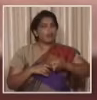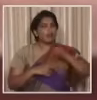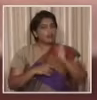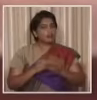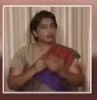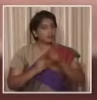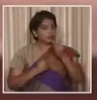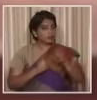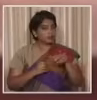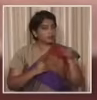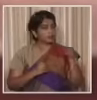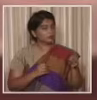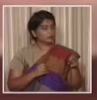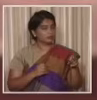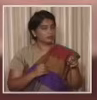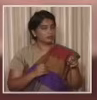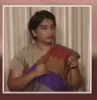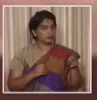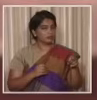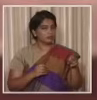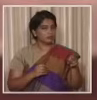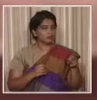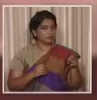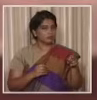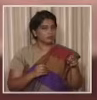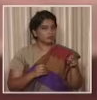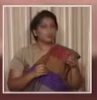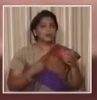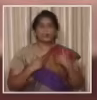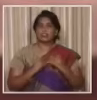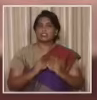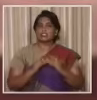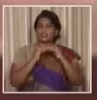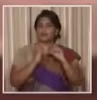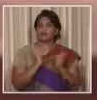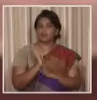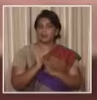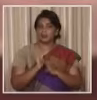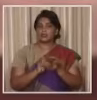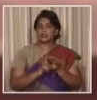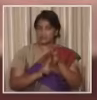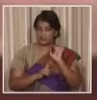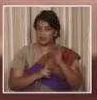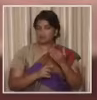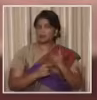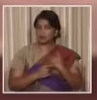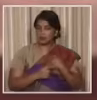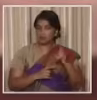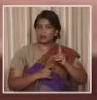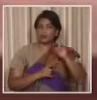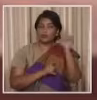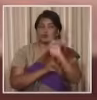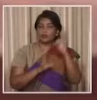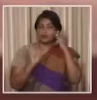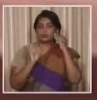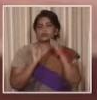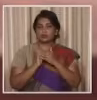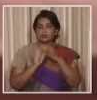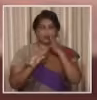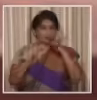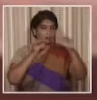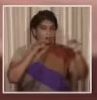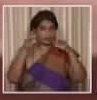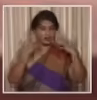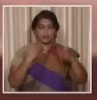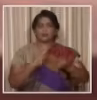දෙන තැන අපි මම සංවර්ධන කමිටුවේ සභාපතිවරයා හැටියටත් අපි ඒකේ ගන්න එකම තීන්දුව තමයි මැනුම් කටයුතු